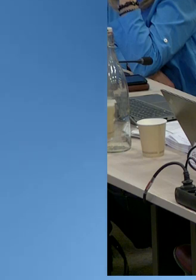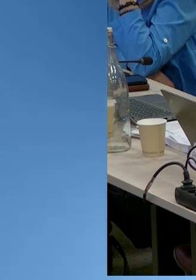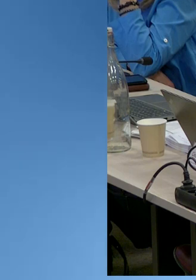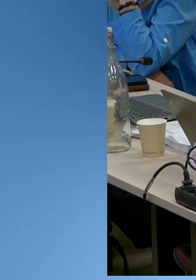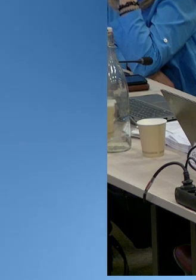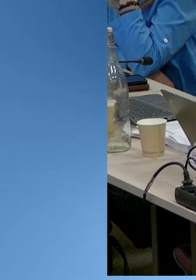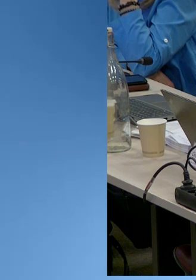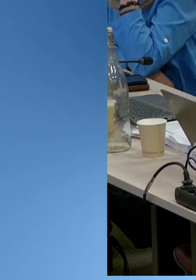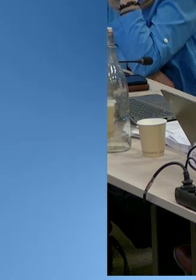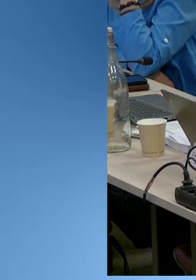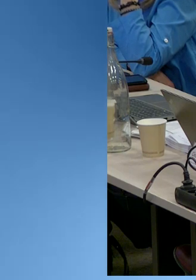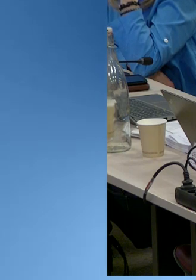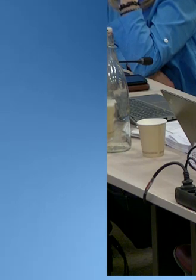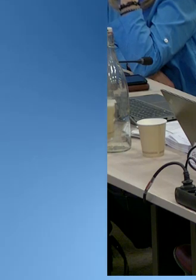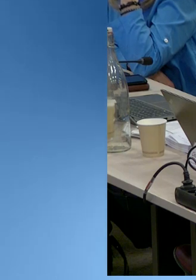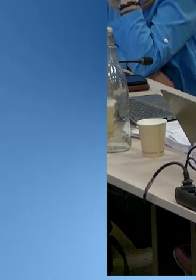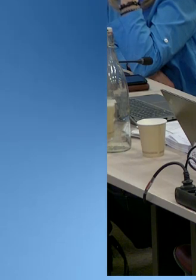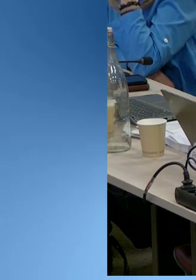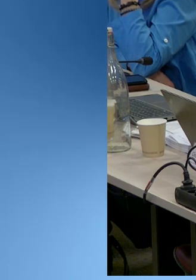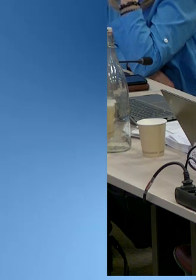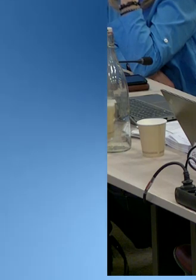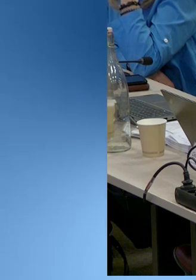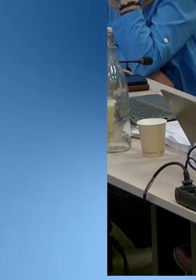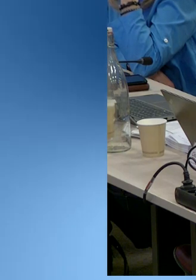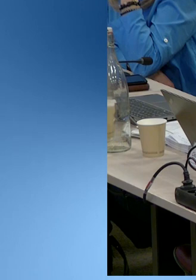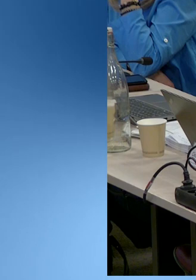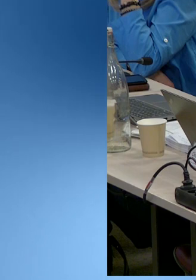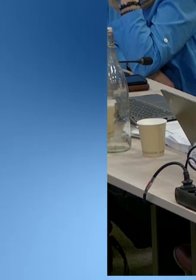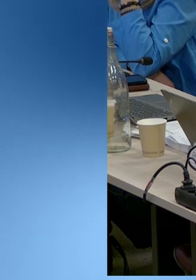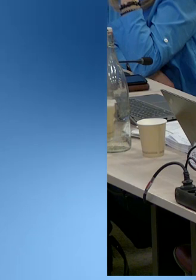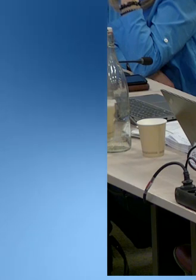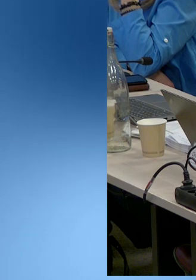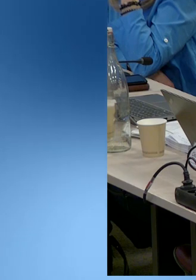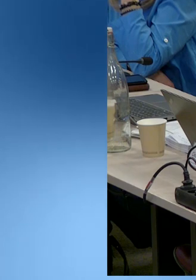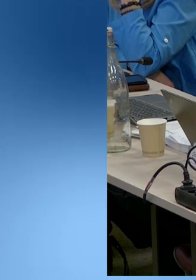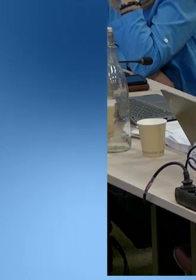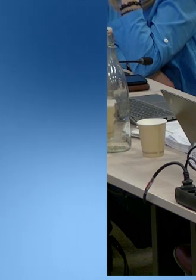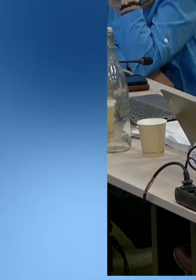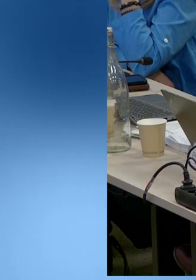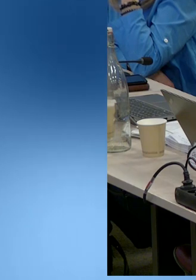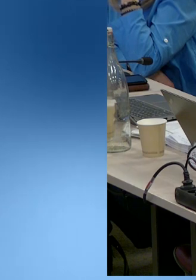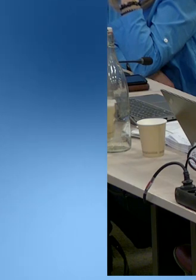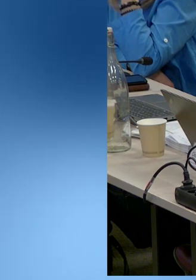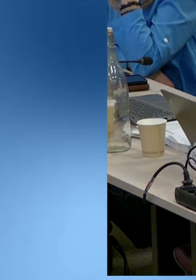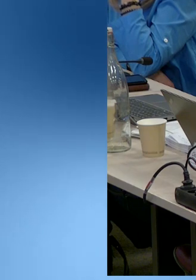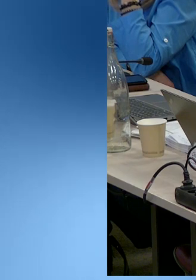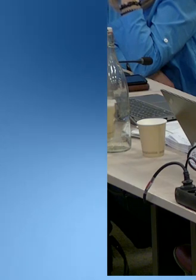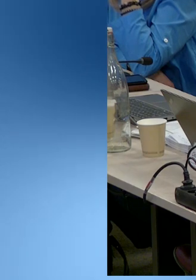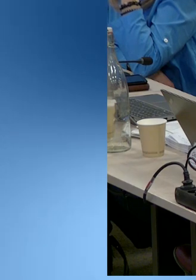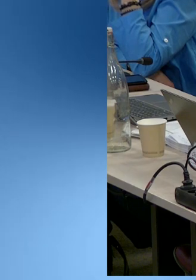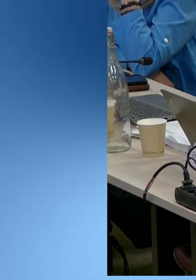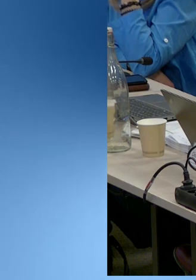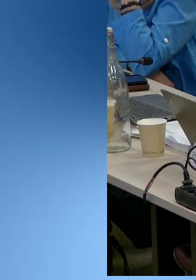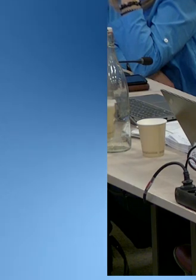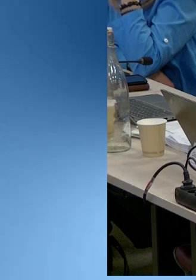l'annonce de demain en dira plus à ce sujet mais c'est un calendrier qui me semble téméraire et mettre à risque potentiellement un potentiel